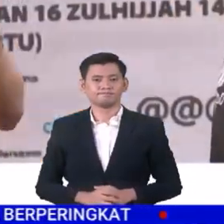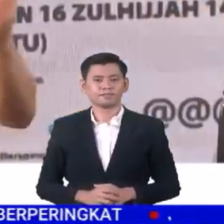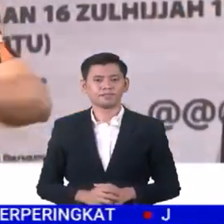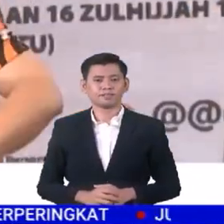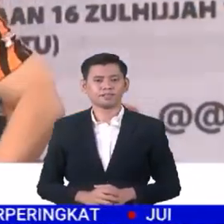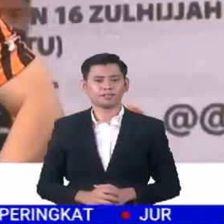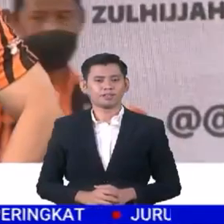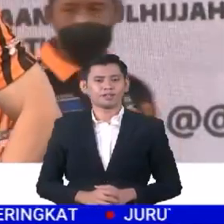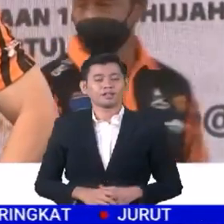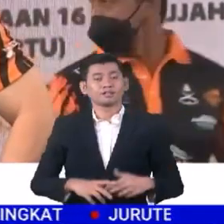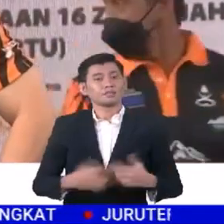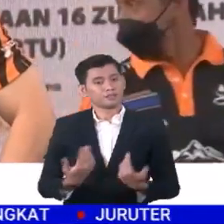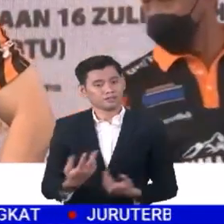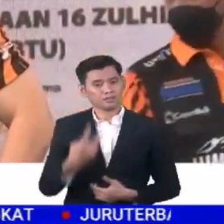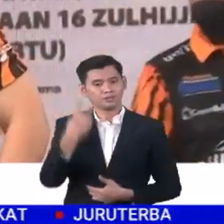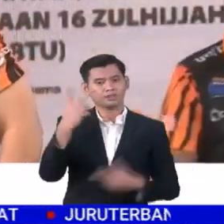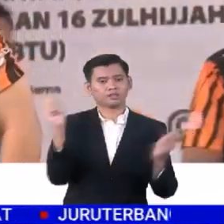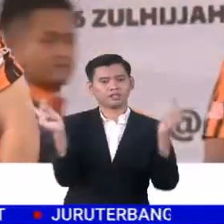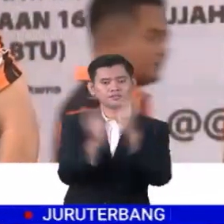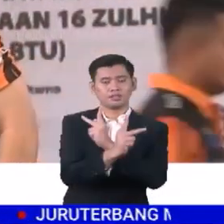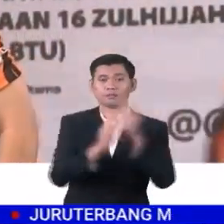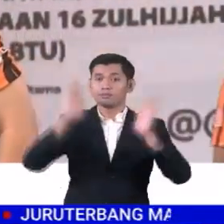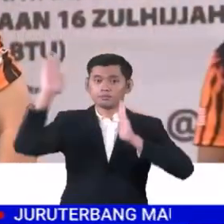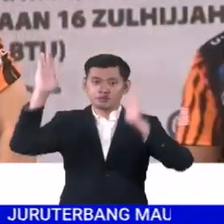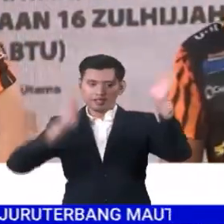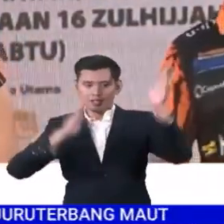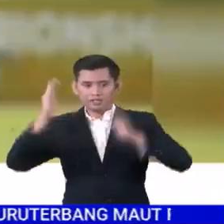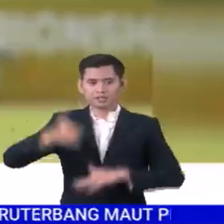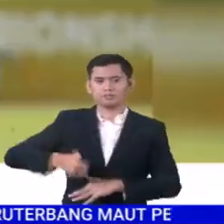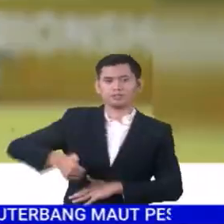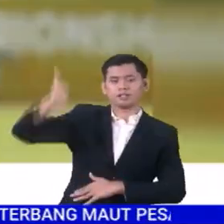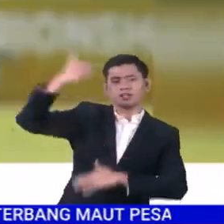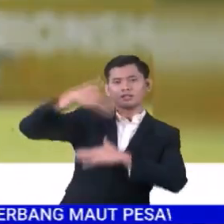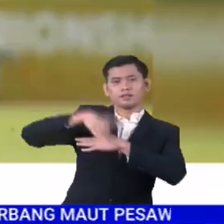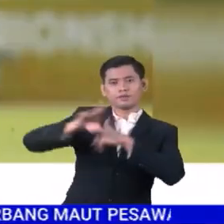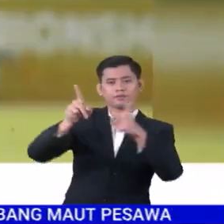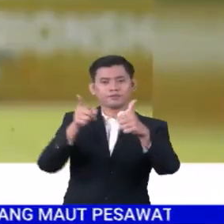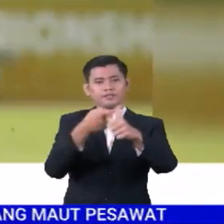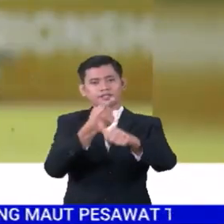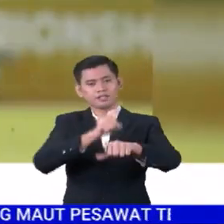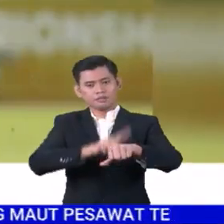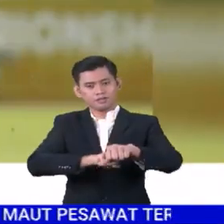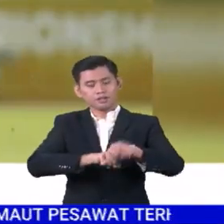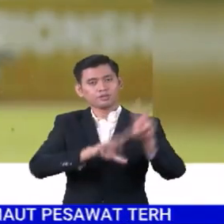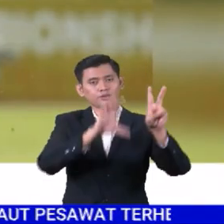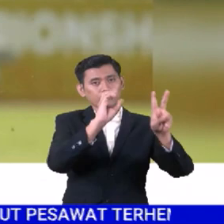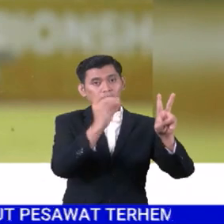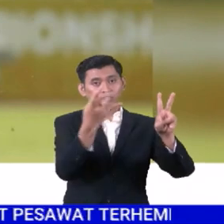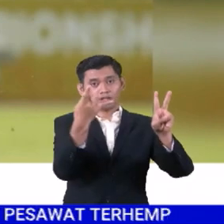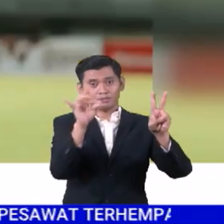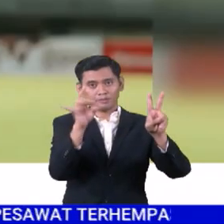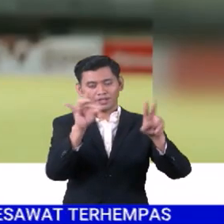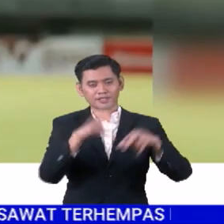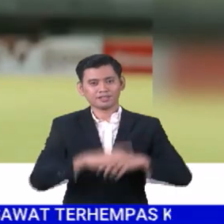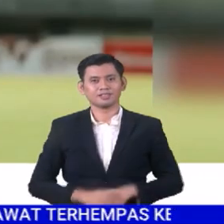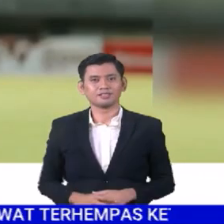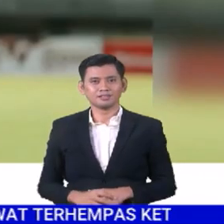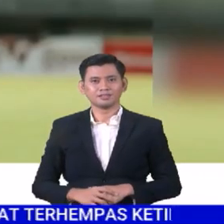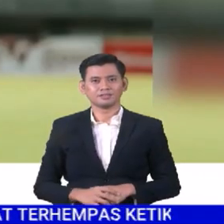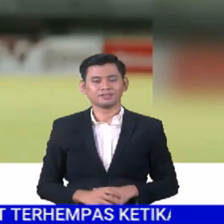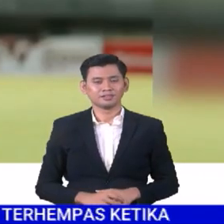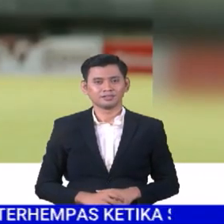Ini juga adalah kali kedua Malaysia meraih gelaran kejohanan tersebut selepas kali pertama pada 2018.